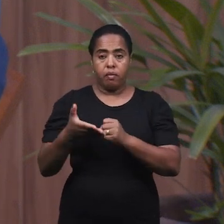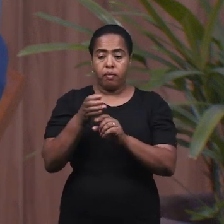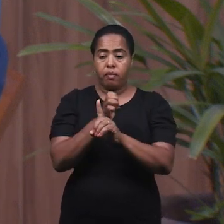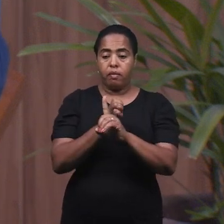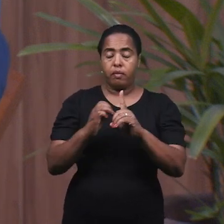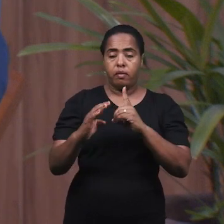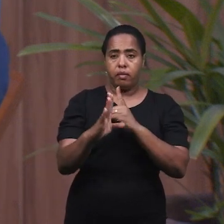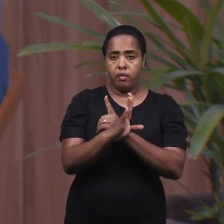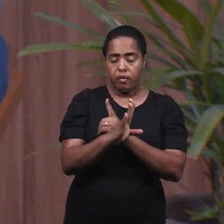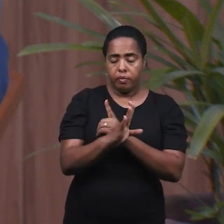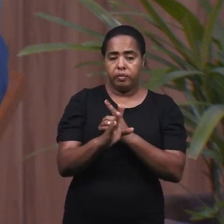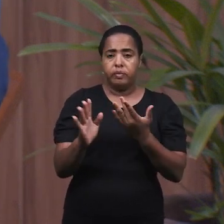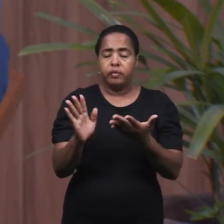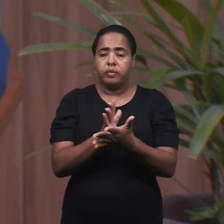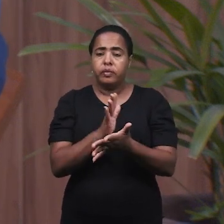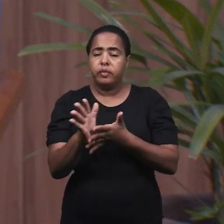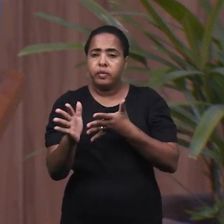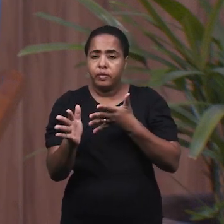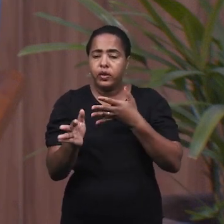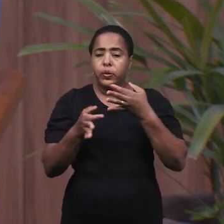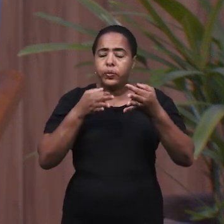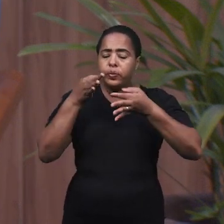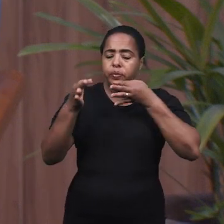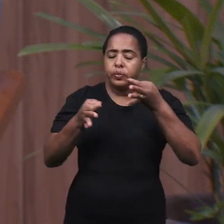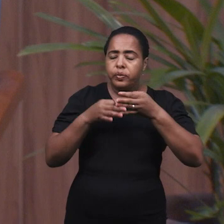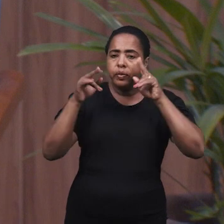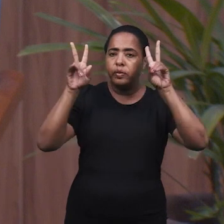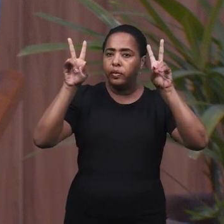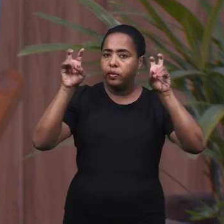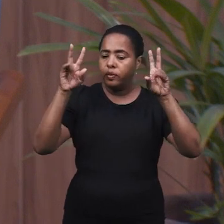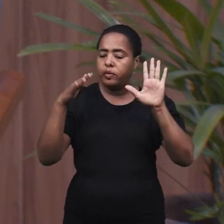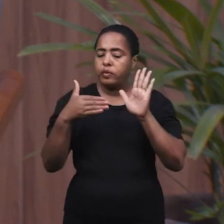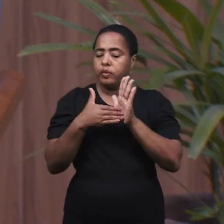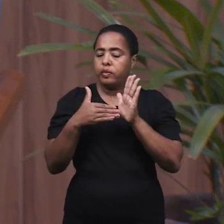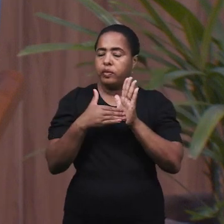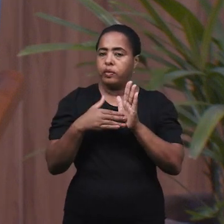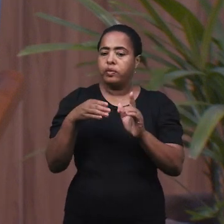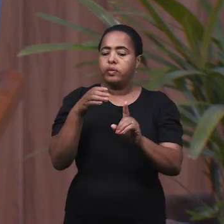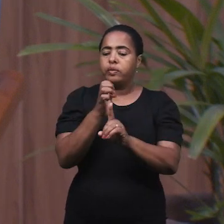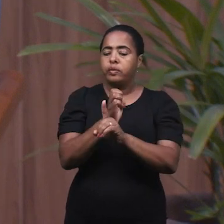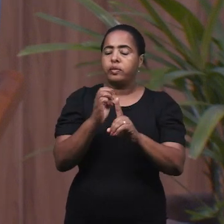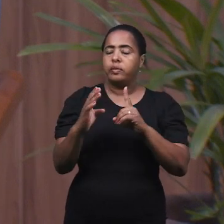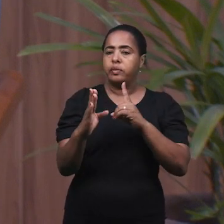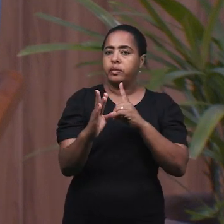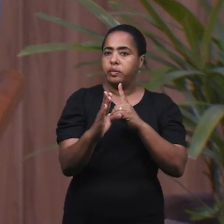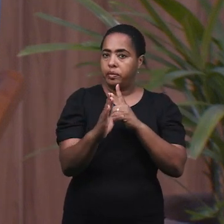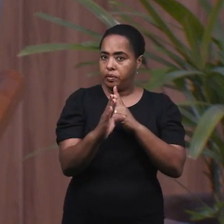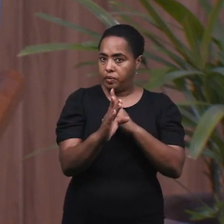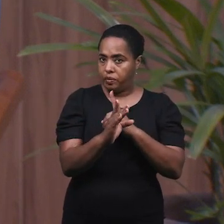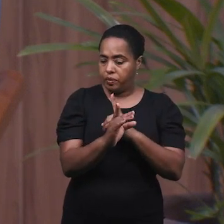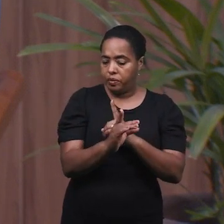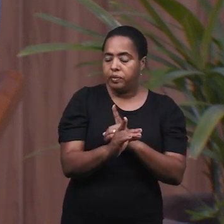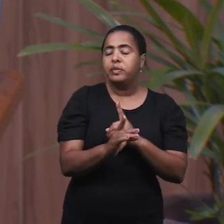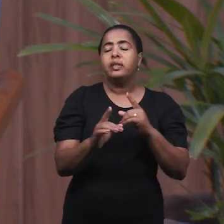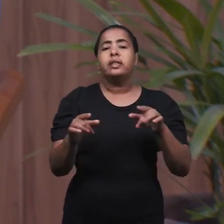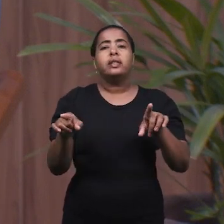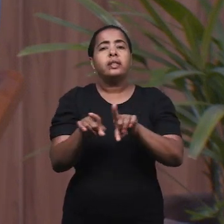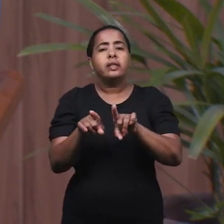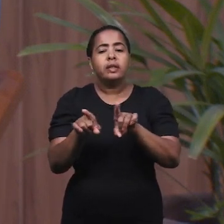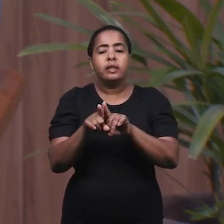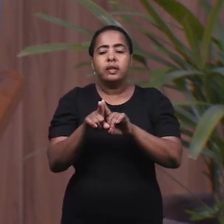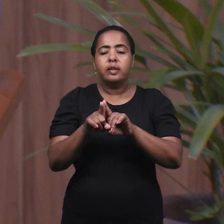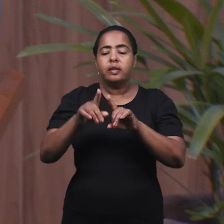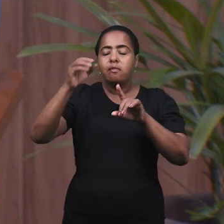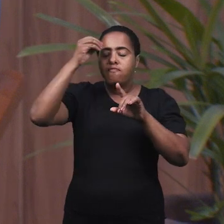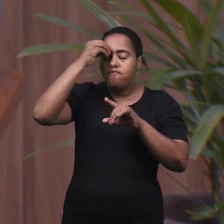donc une programmation qui est faite à partir de l'école biblique dominicale de l'Église chrétienne Maranatha, dans la thématique abordée dans